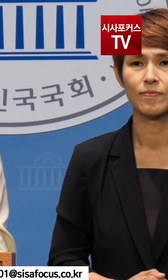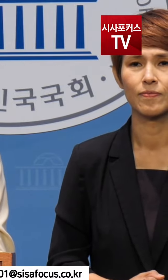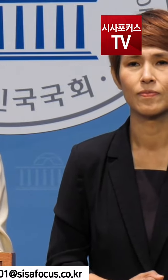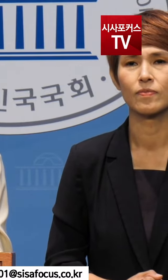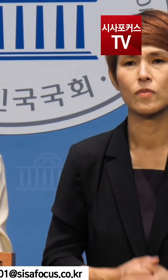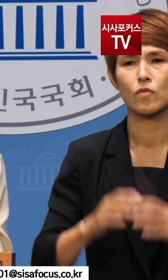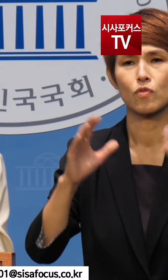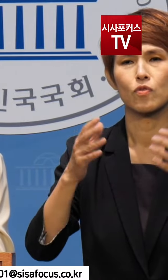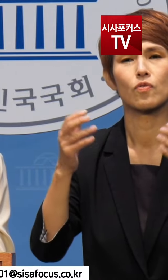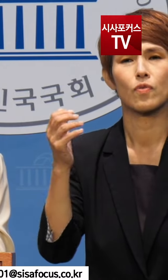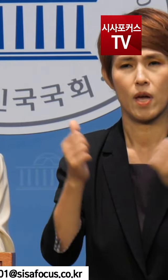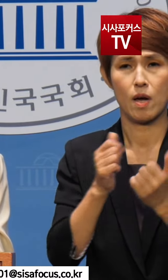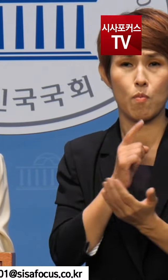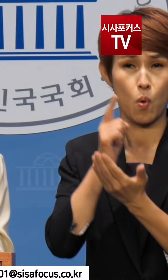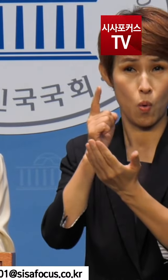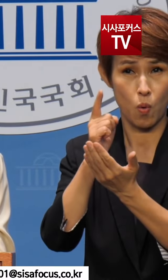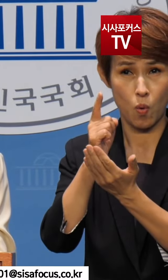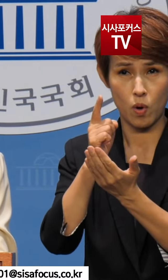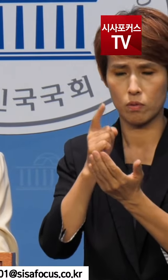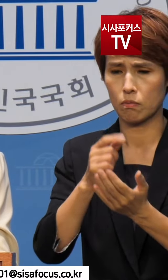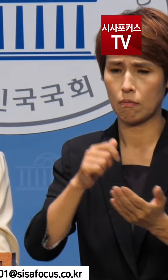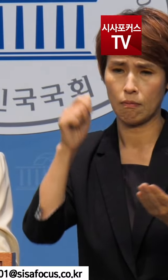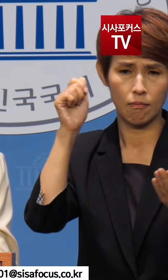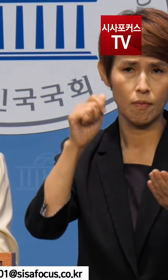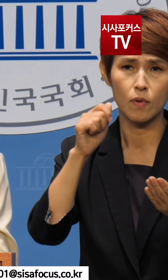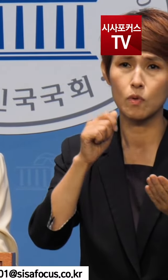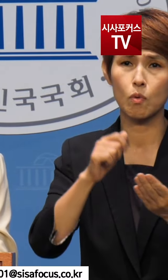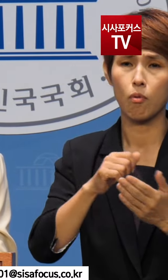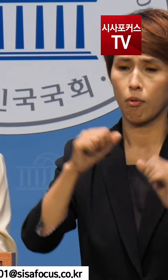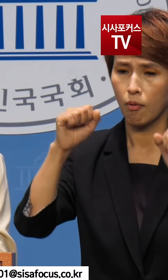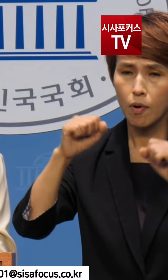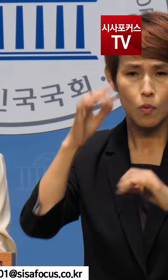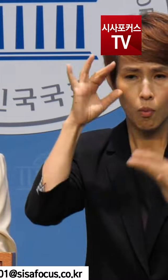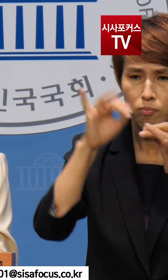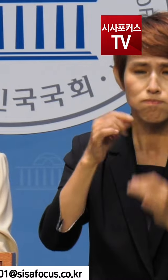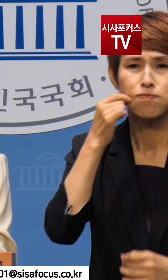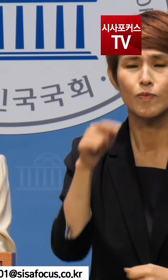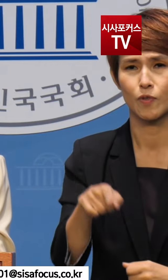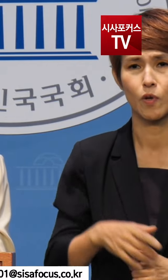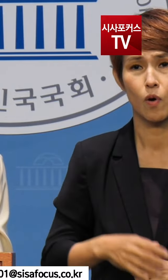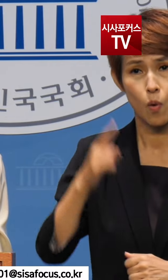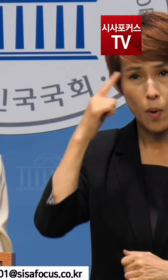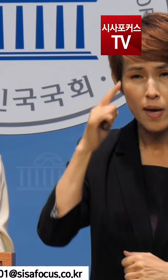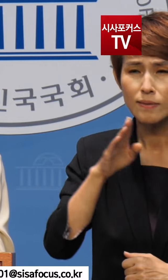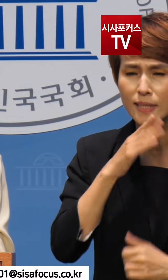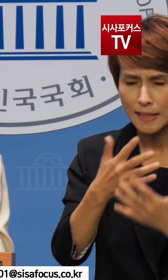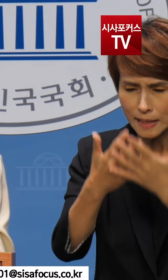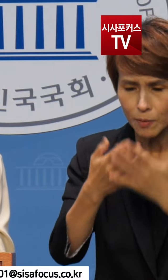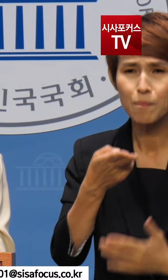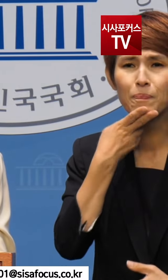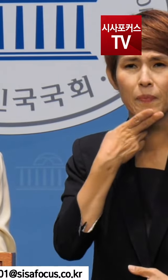국회 보좌진 보고에서도 통과하지 못했습니다. 실체가 없는 뜬구름인 것입니다.